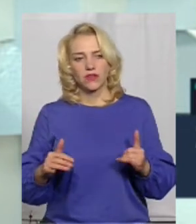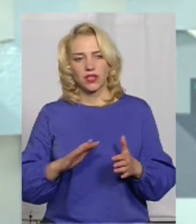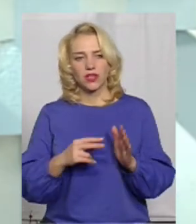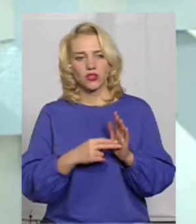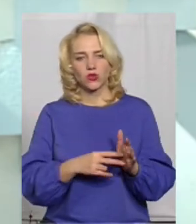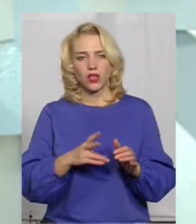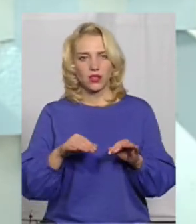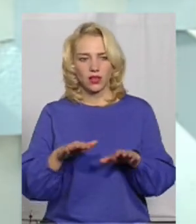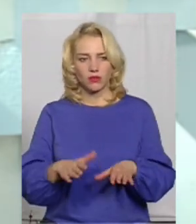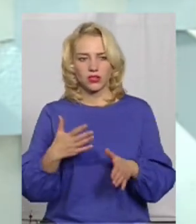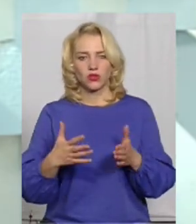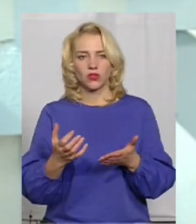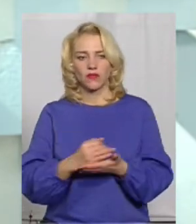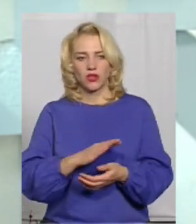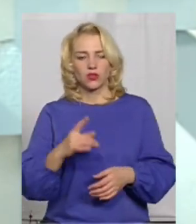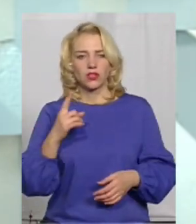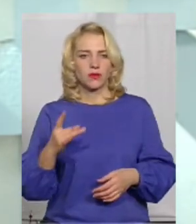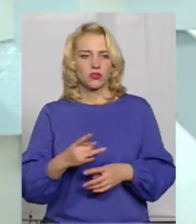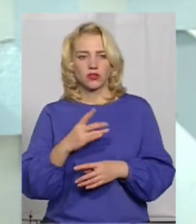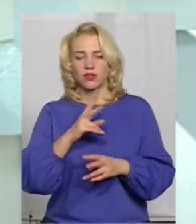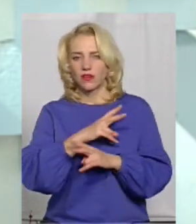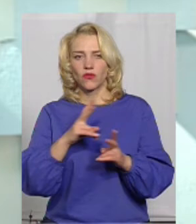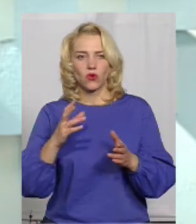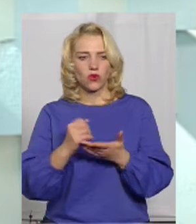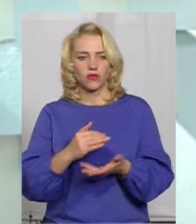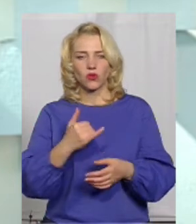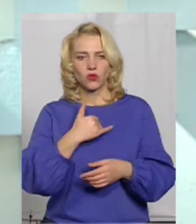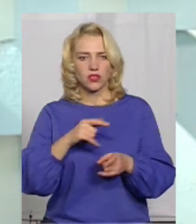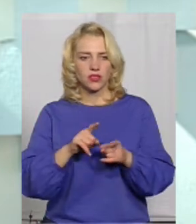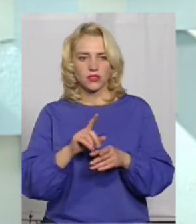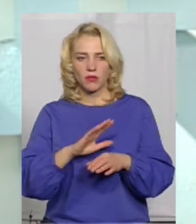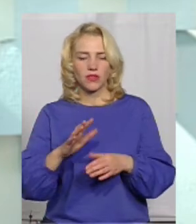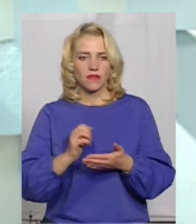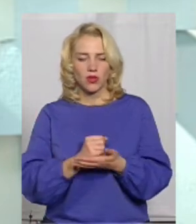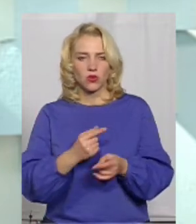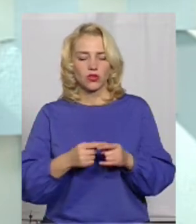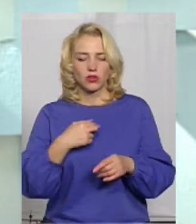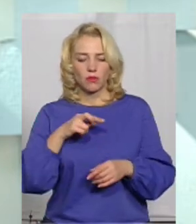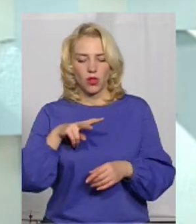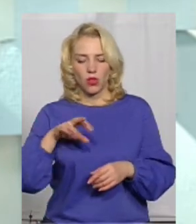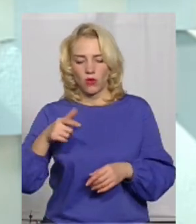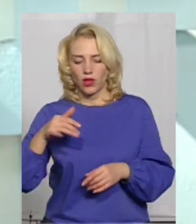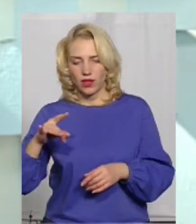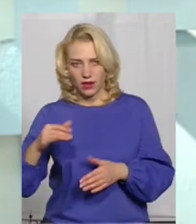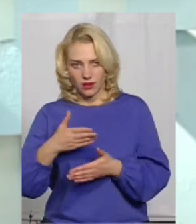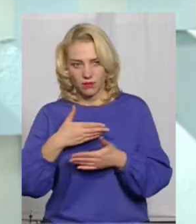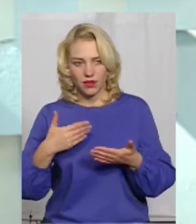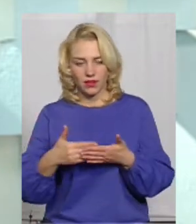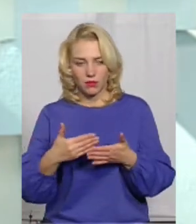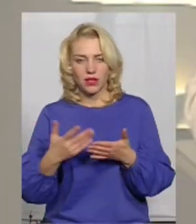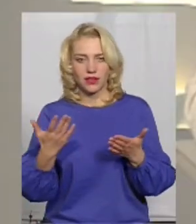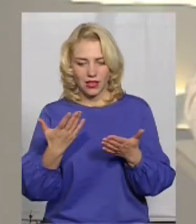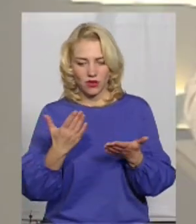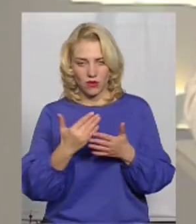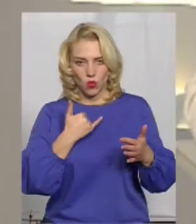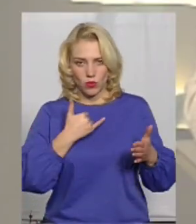на місці, тому що не виходить з першого разу, ні в кого не виходить, і в нас не виходить зараз блогерів, які зараз хоч ми і на якійсь